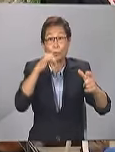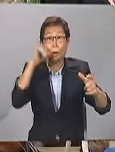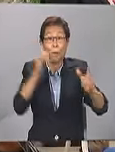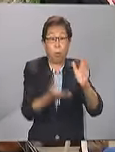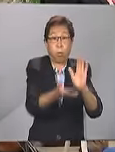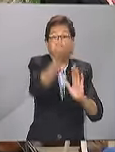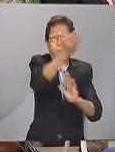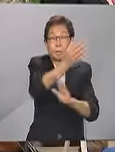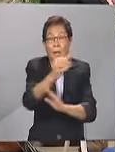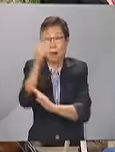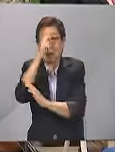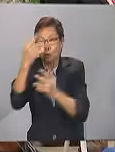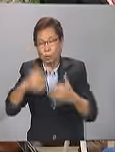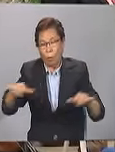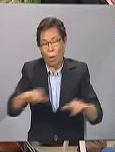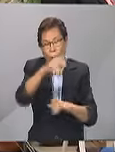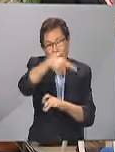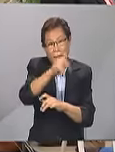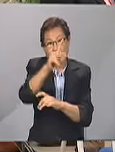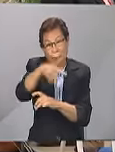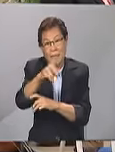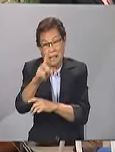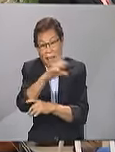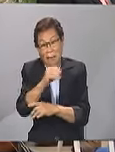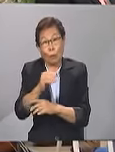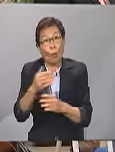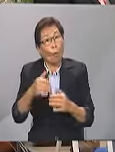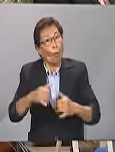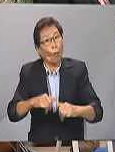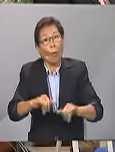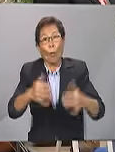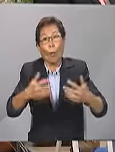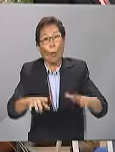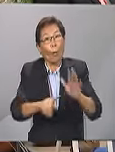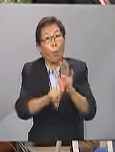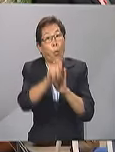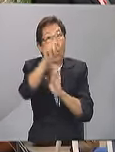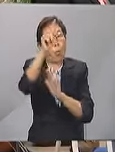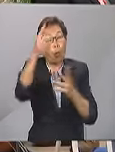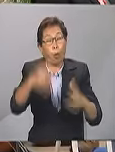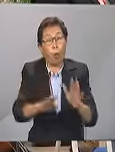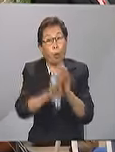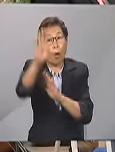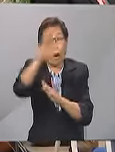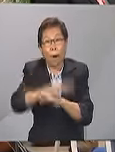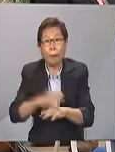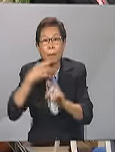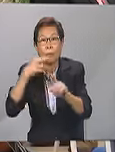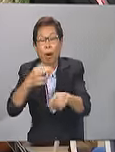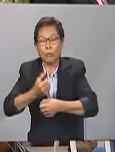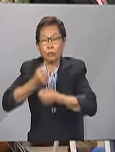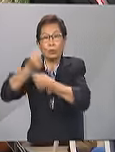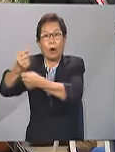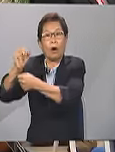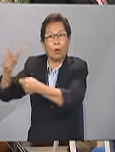semalam anak raja Anda laksanakan vikipedi tapi kiss masih tinggi jadi aku tindakan kerajaan seterusnya dan aku respon kedutaan untuk